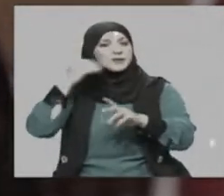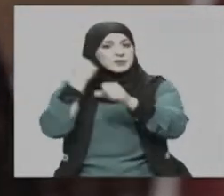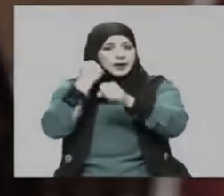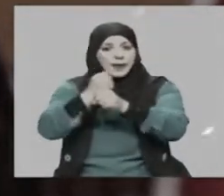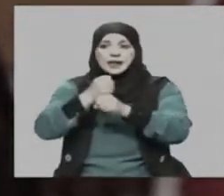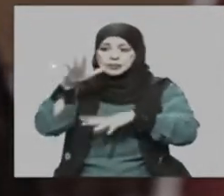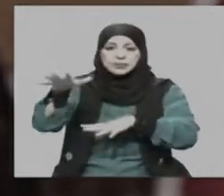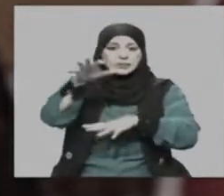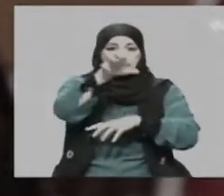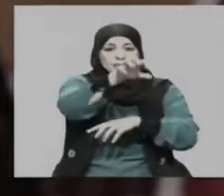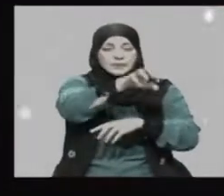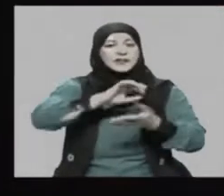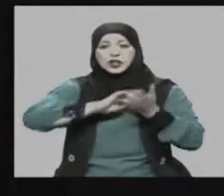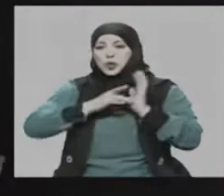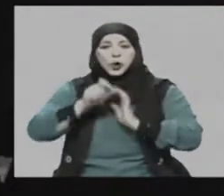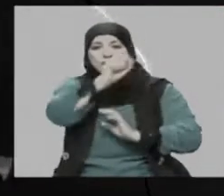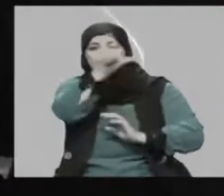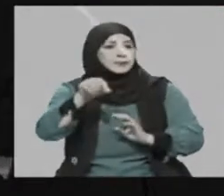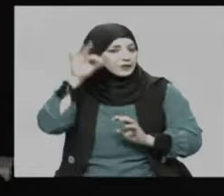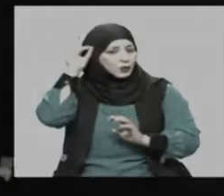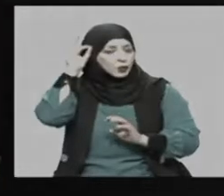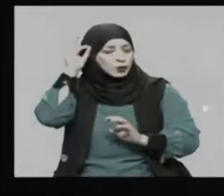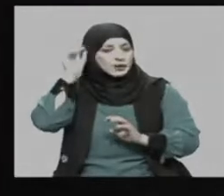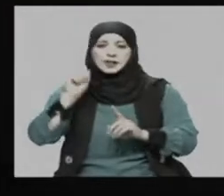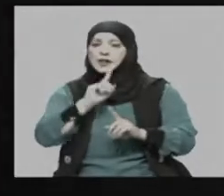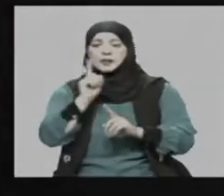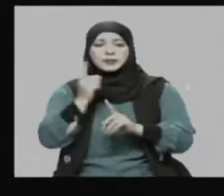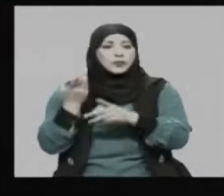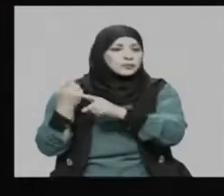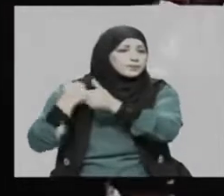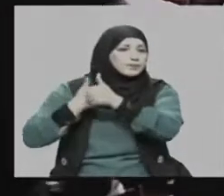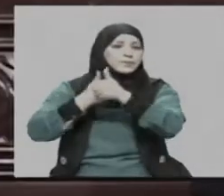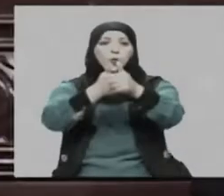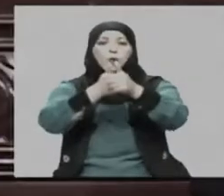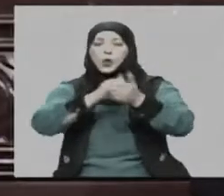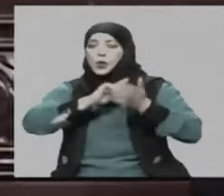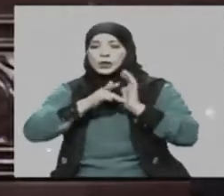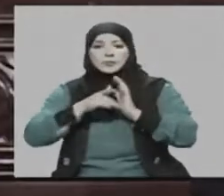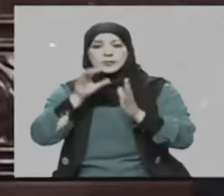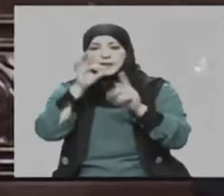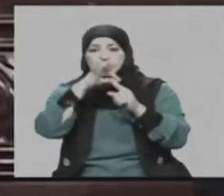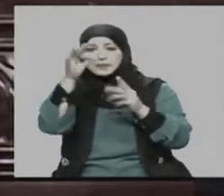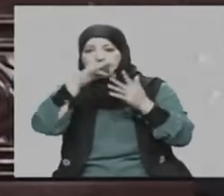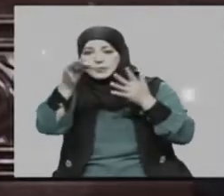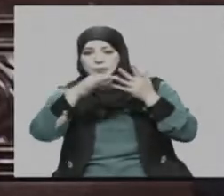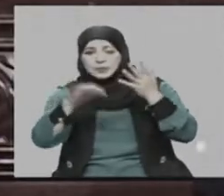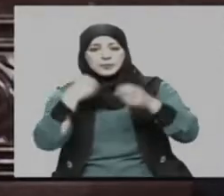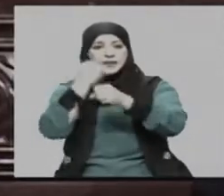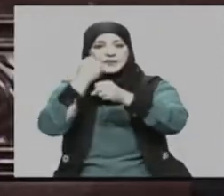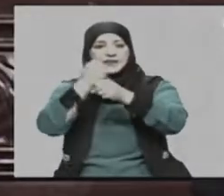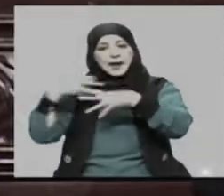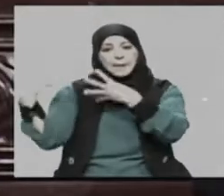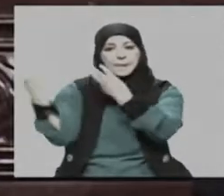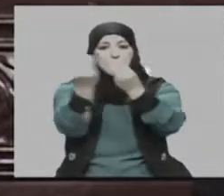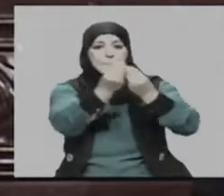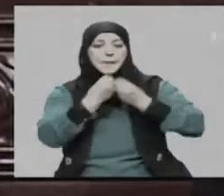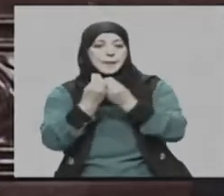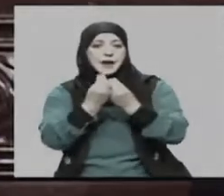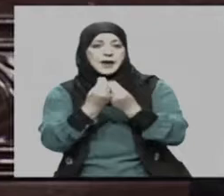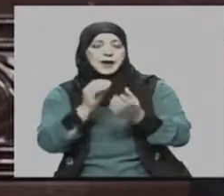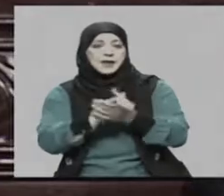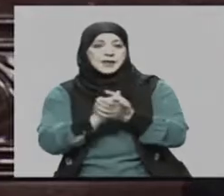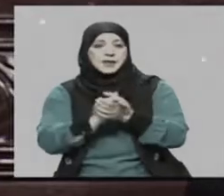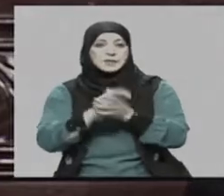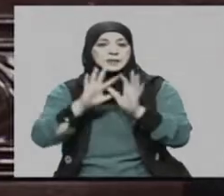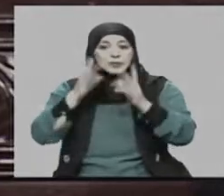به، ومانيش باش نعدد كل الصفوف اللي خدمت في تناغم، في تناغم تقول